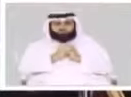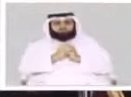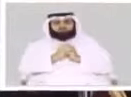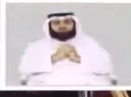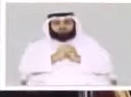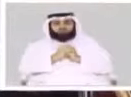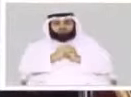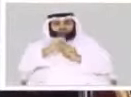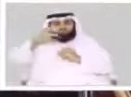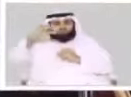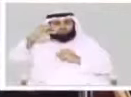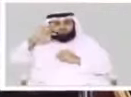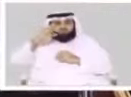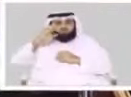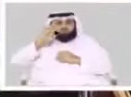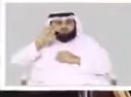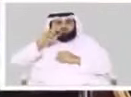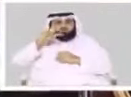واذكروا